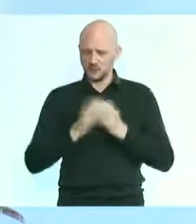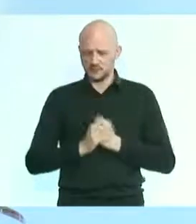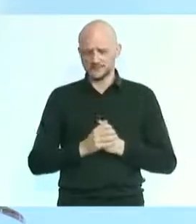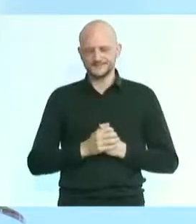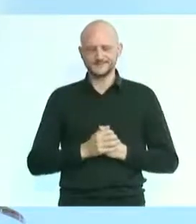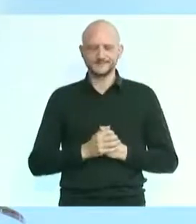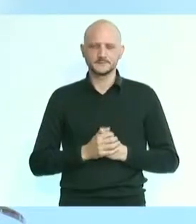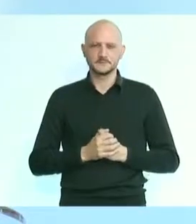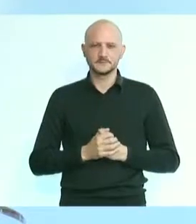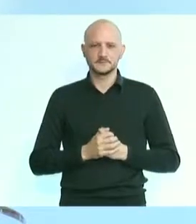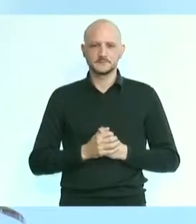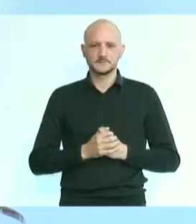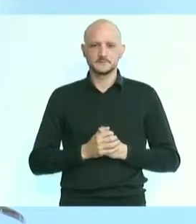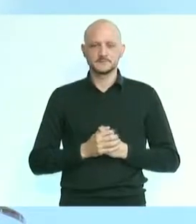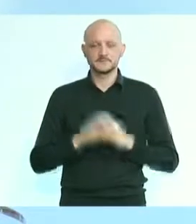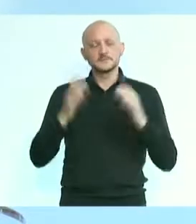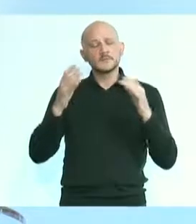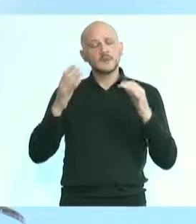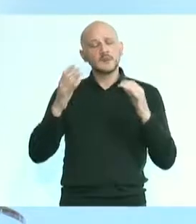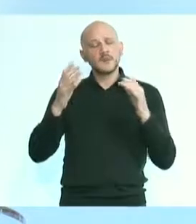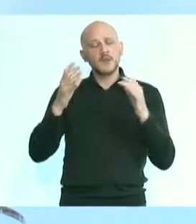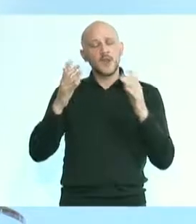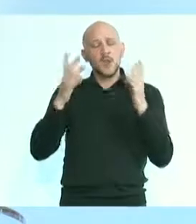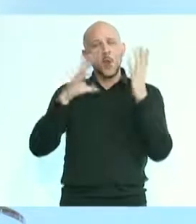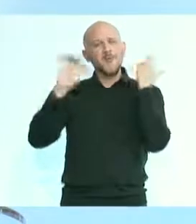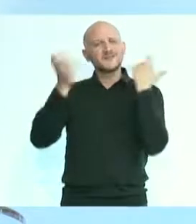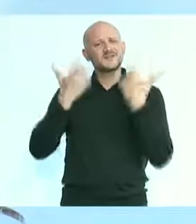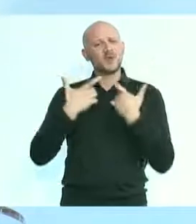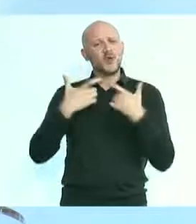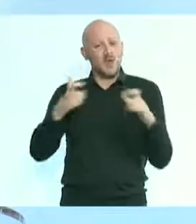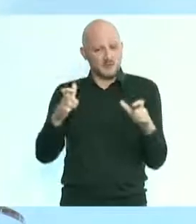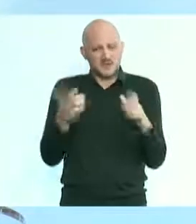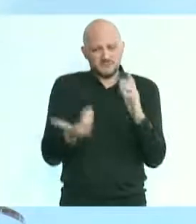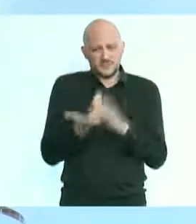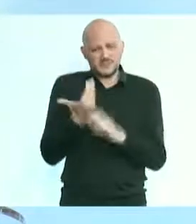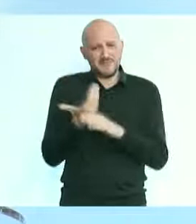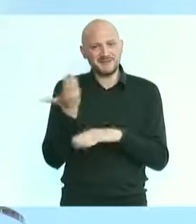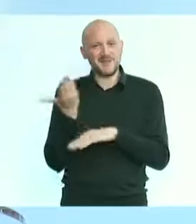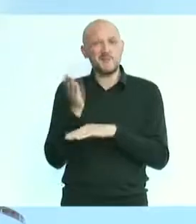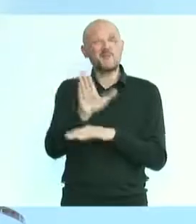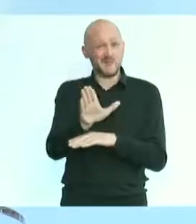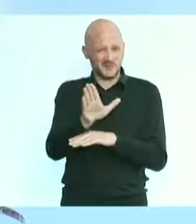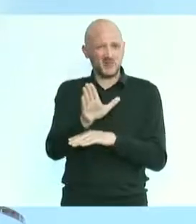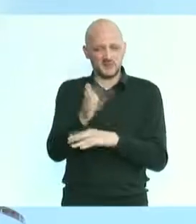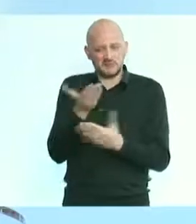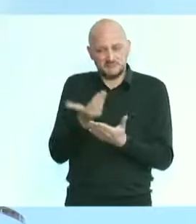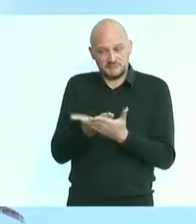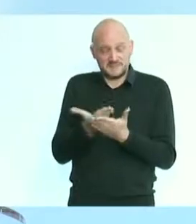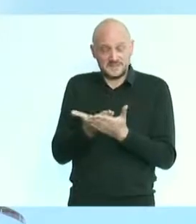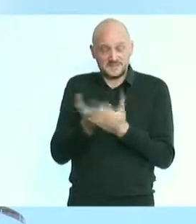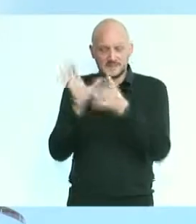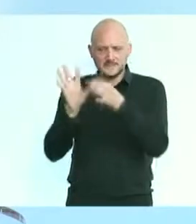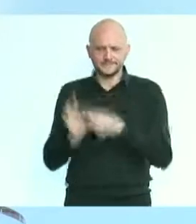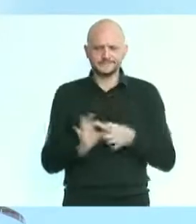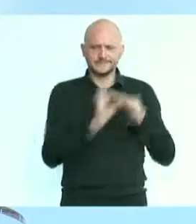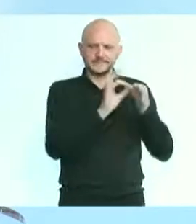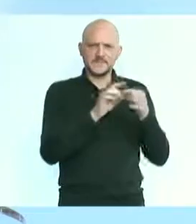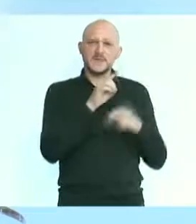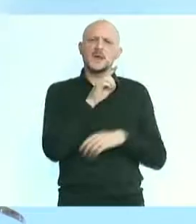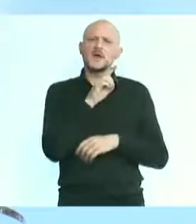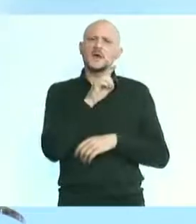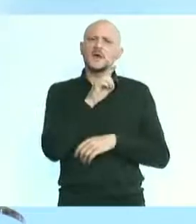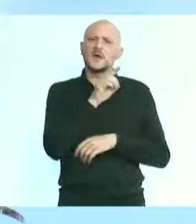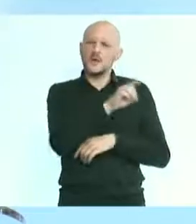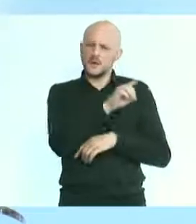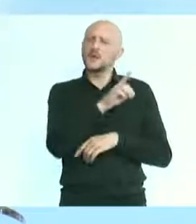L'initiative des ambassadeurs de l'accessibilité qui est présentée ce matin correspond à une priorité forte